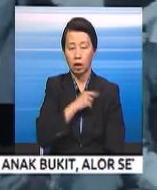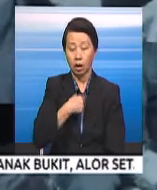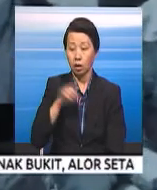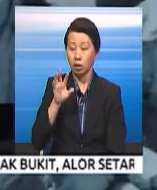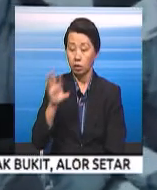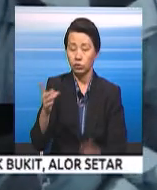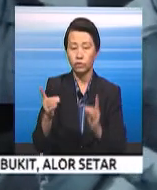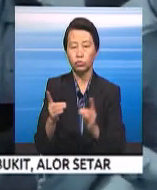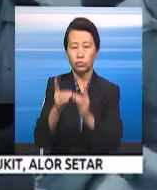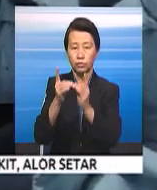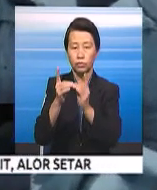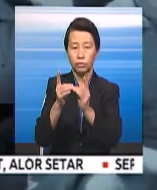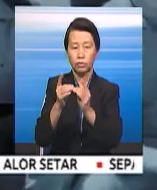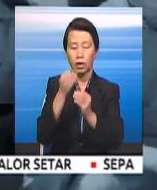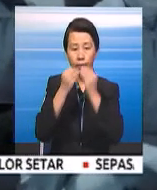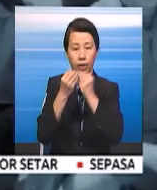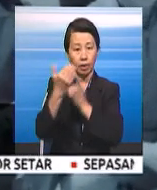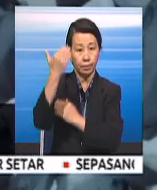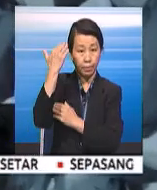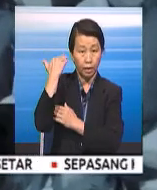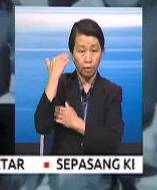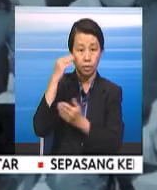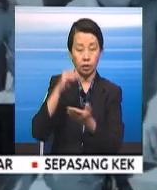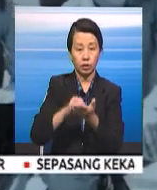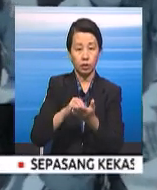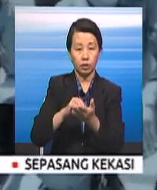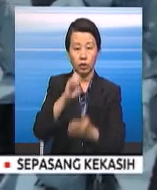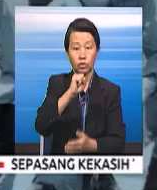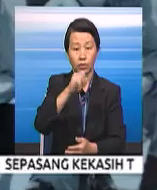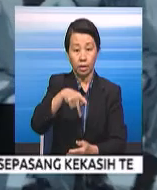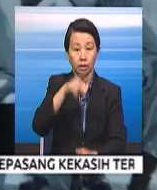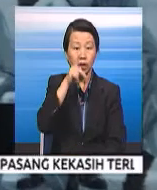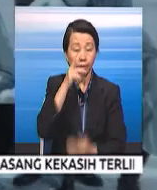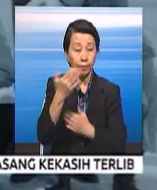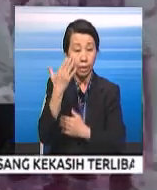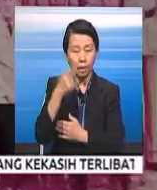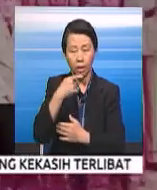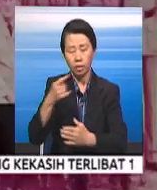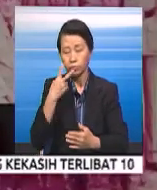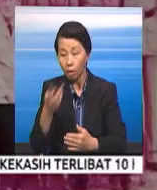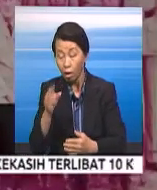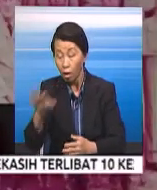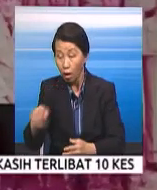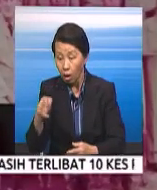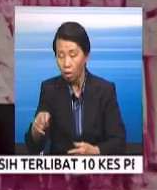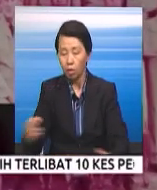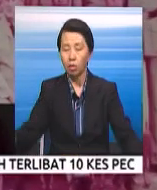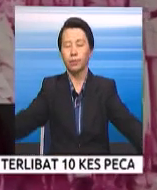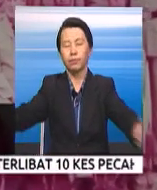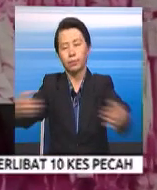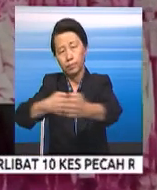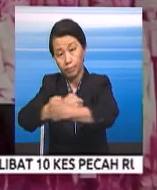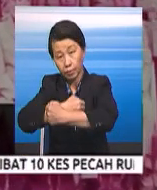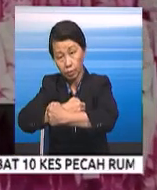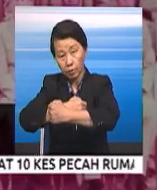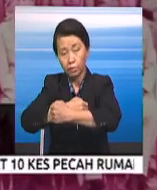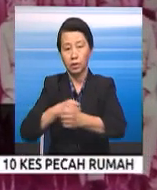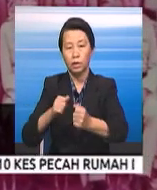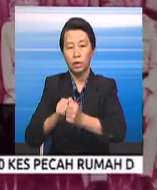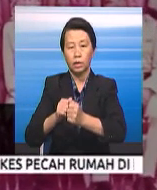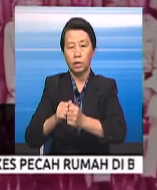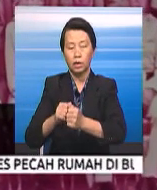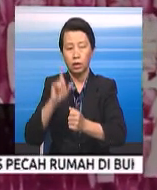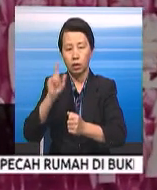di Bersara 8 pagi di Sungai Petani pagi tadi. Saya peluklah, sambutkan saya dengan Saluddin,